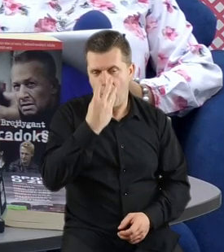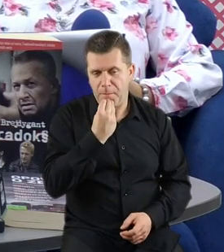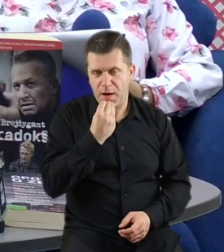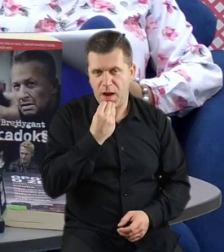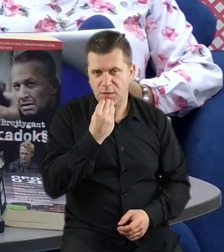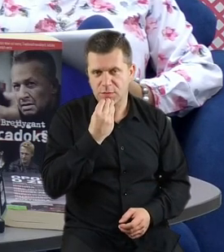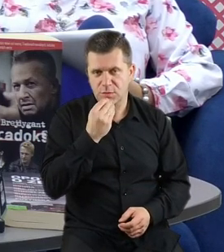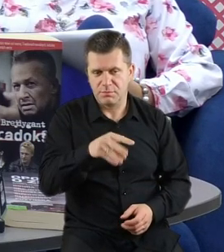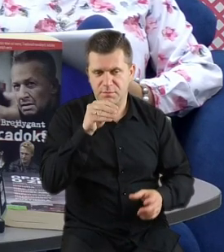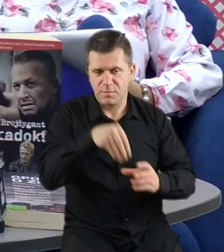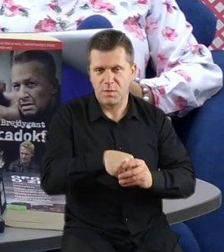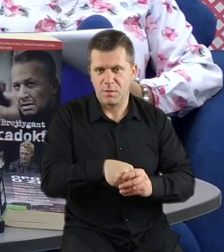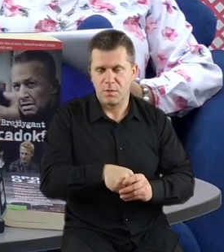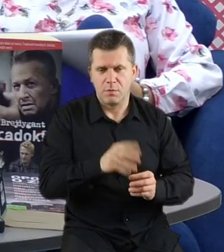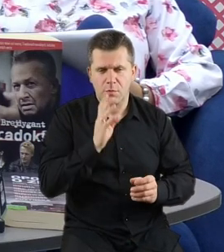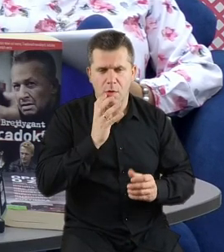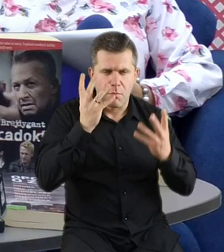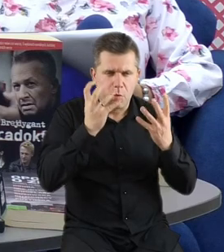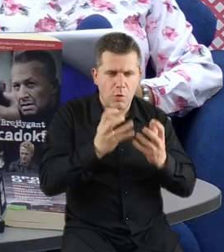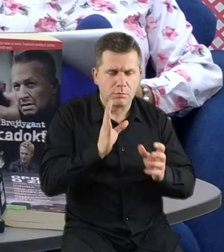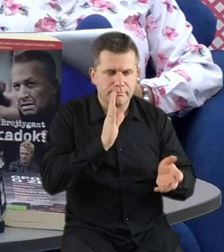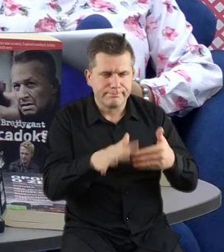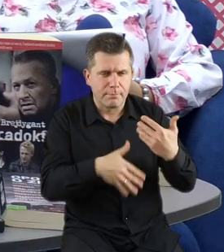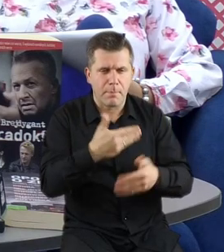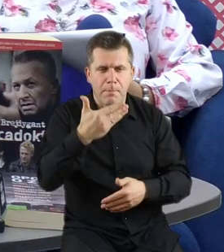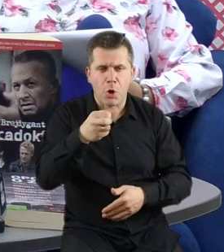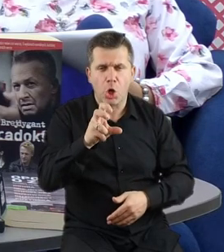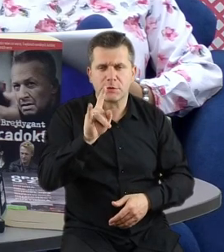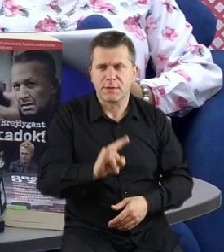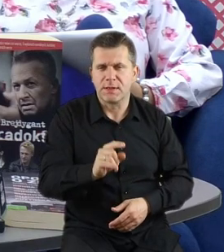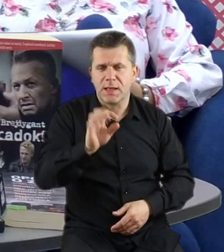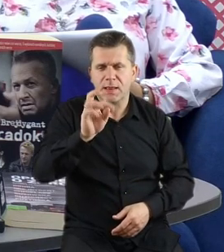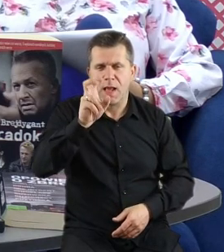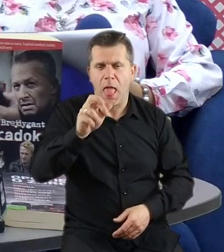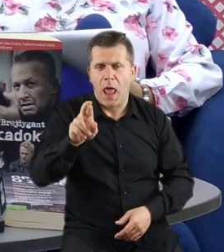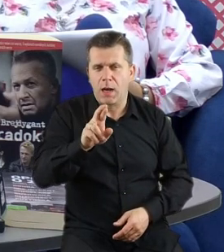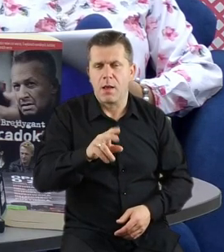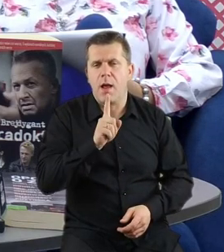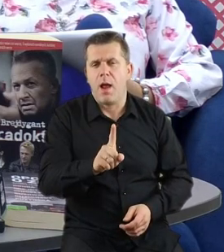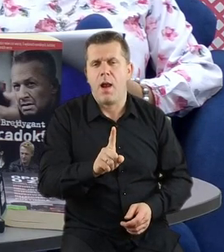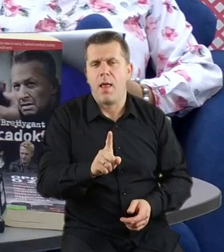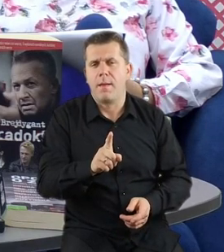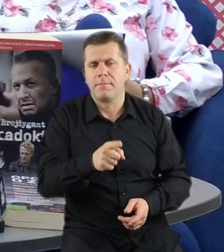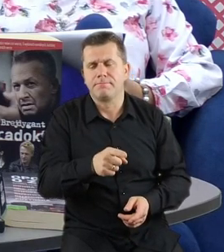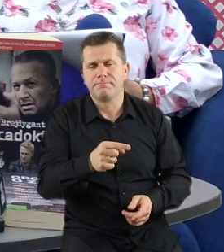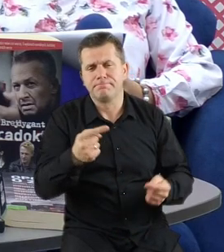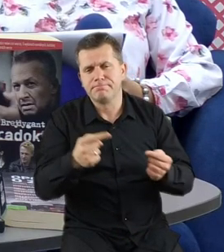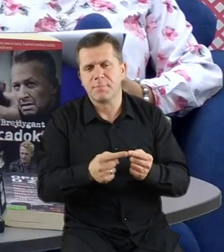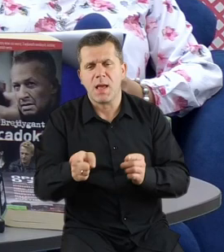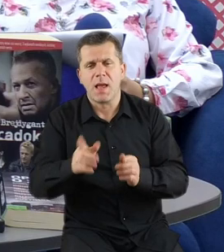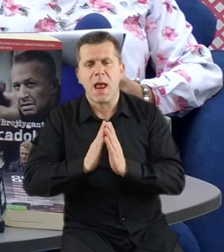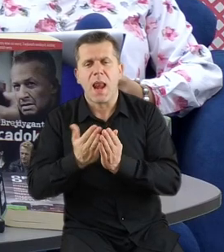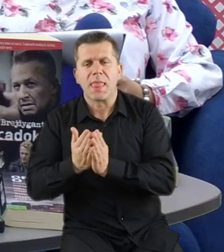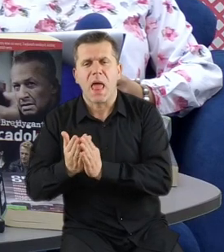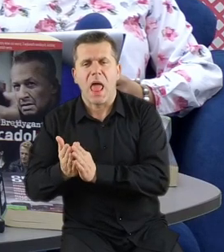tam jest taka właśnie dość mroczno-thrillerowa czy coś, ale bardziej chyba jest jednak literackim